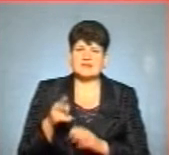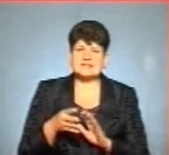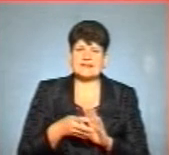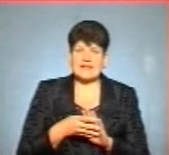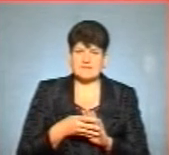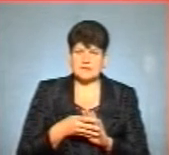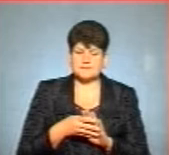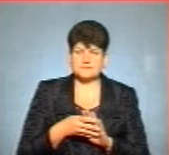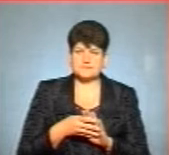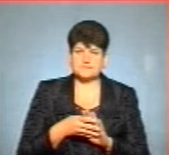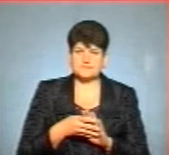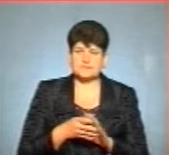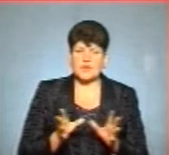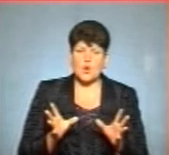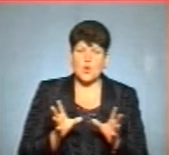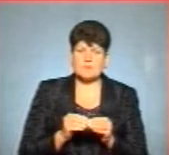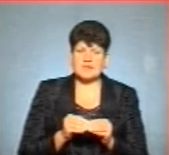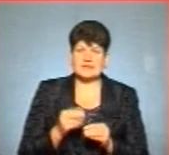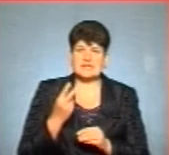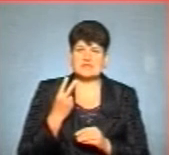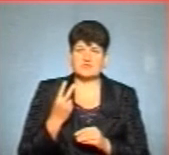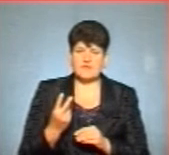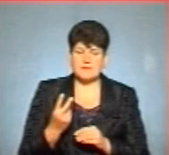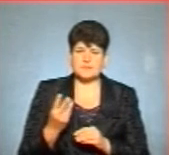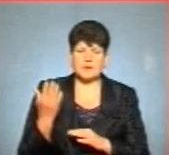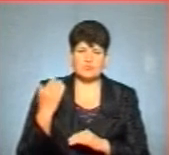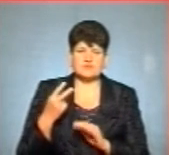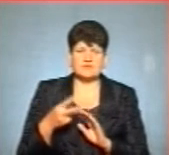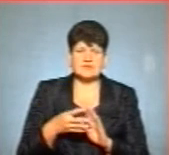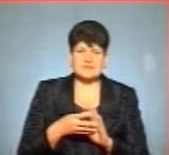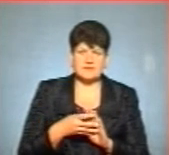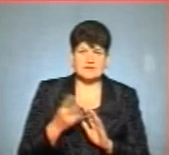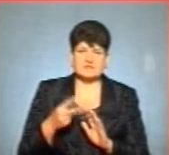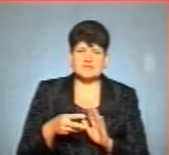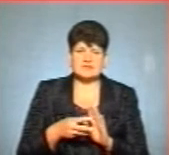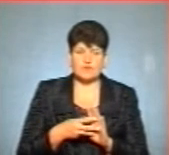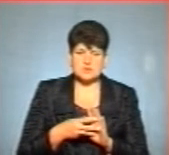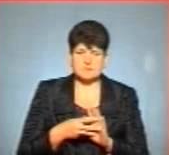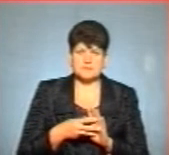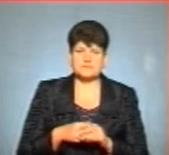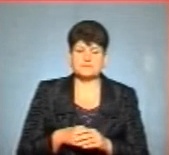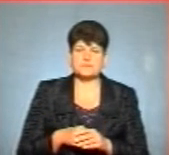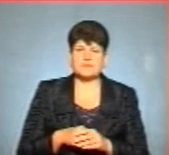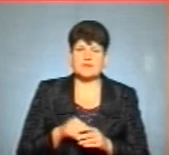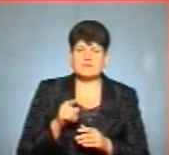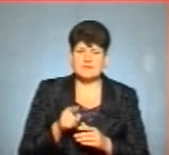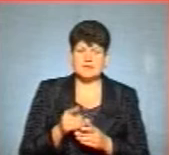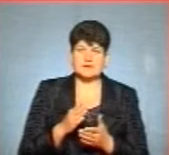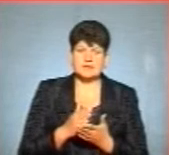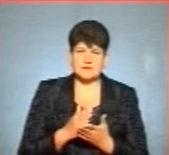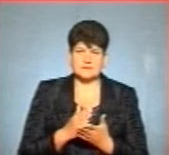29 об'єднує в собі два маршрути, бувший 29-й та 28-й маршрути. Власне, він